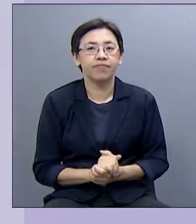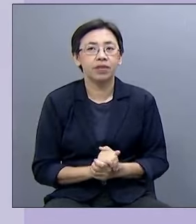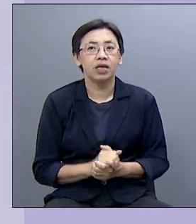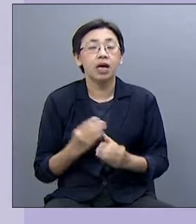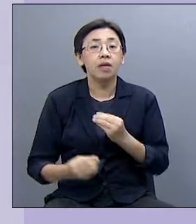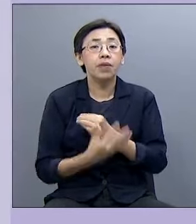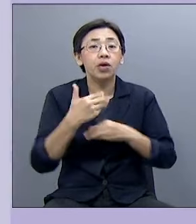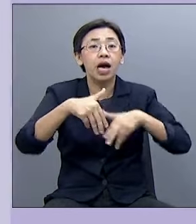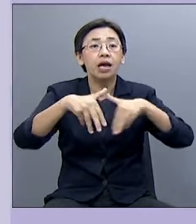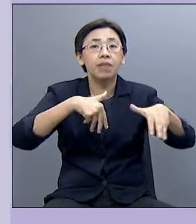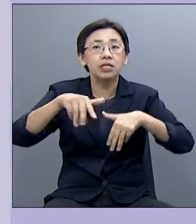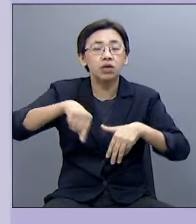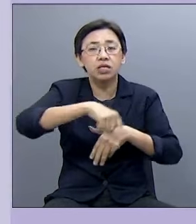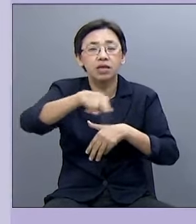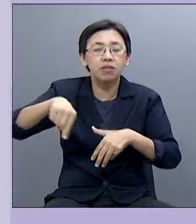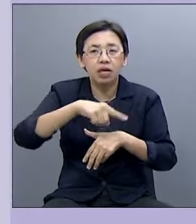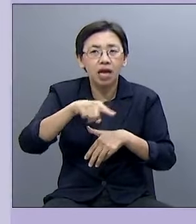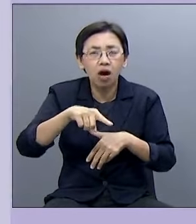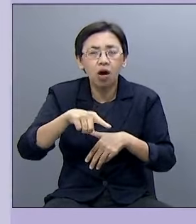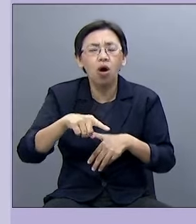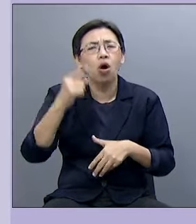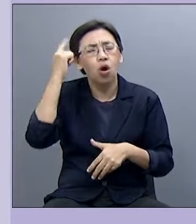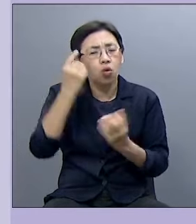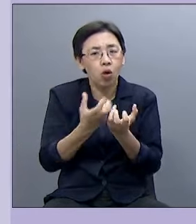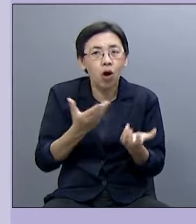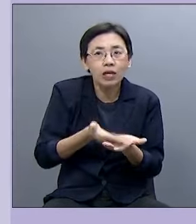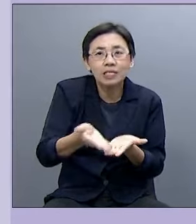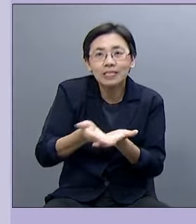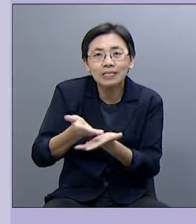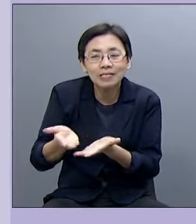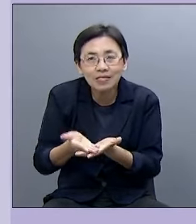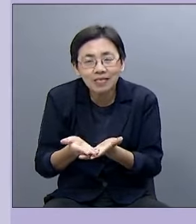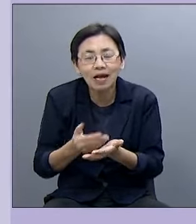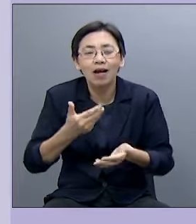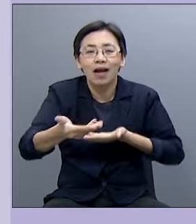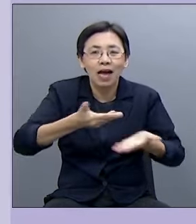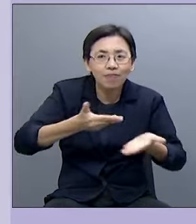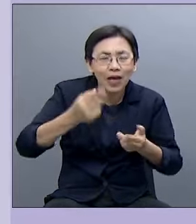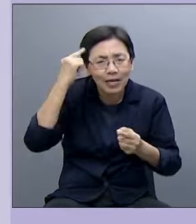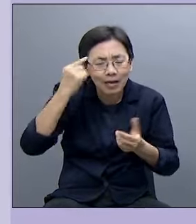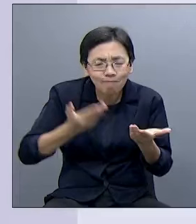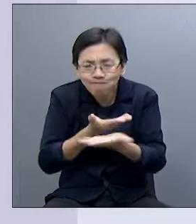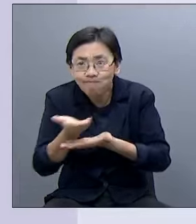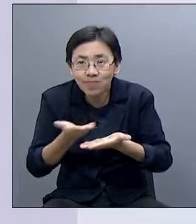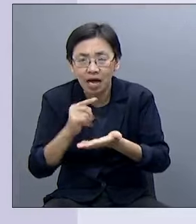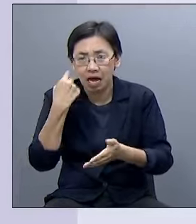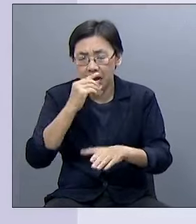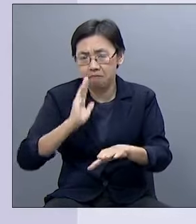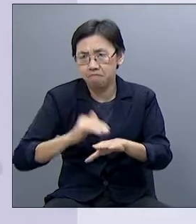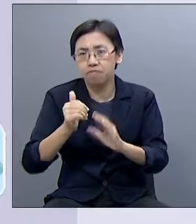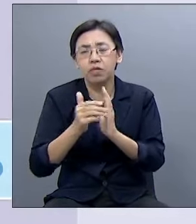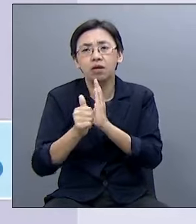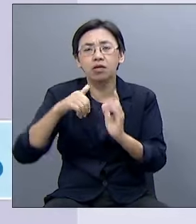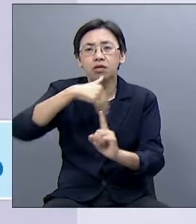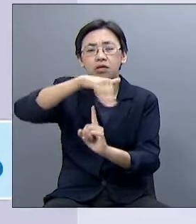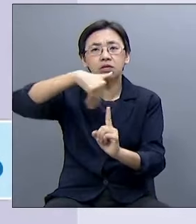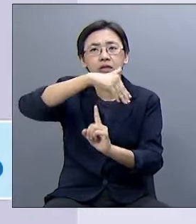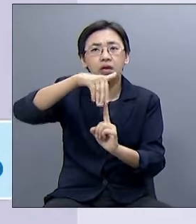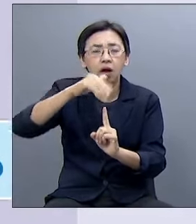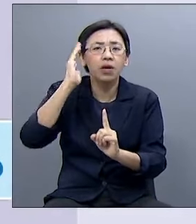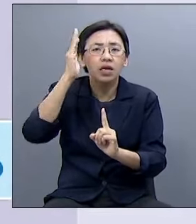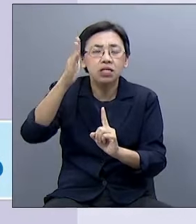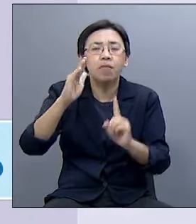ครับร่วมช้อปสินค้ารักโลกเรียนรู้การอัพไซเคิลและแลกเปลี่ยนไอเดียกับผู้เชี่ยวชาญด้านสิ่งแวดล้อมตลอดจนสร้างพื้นที่เพื่อถ่ายทอด